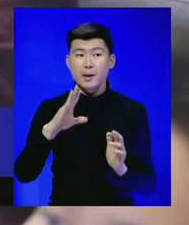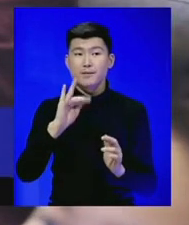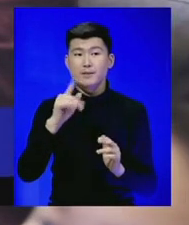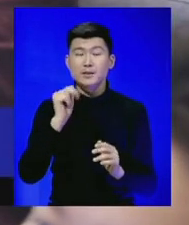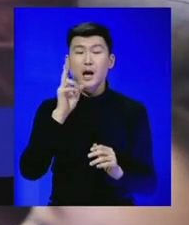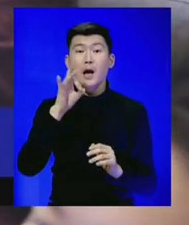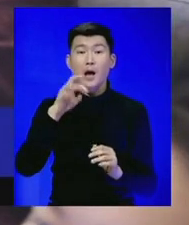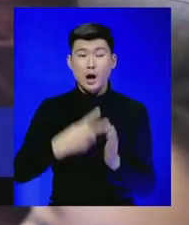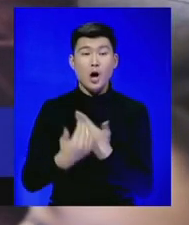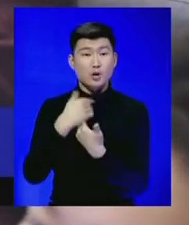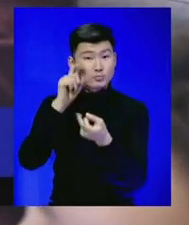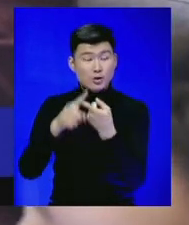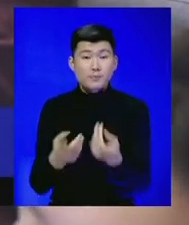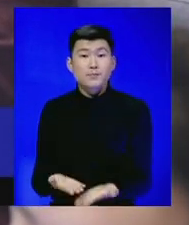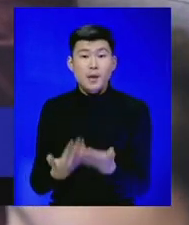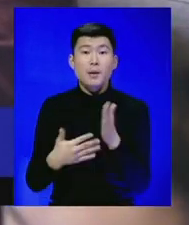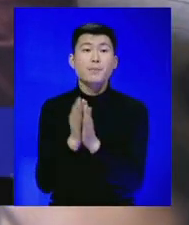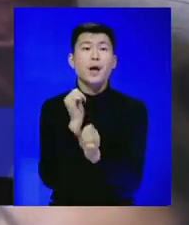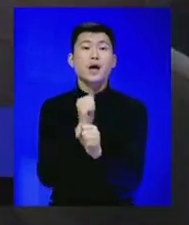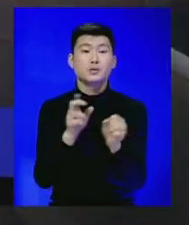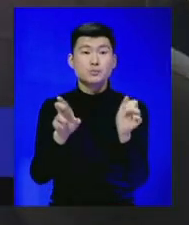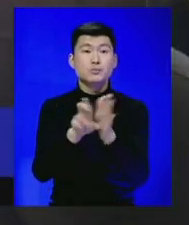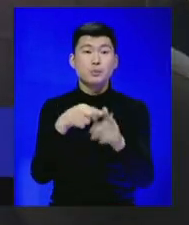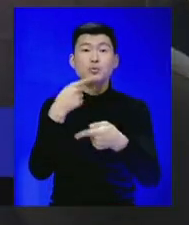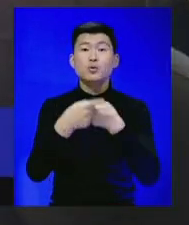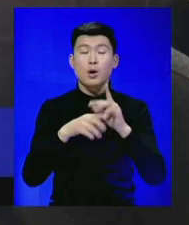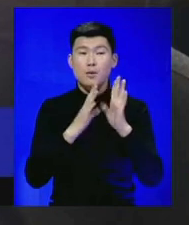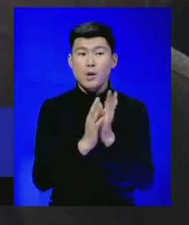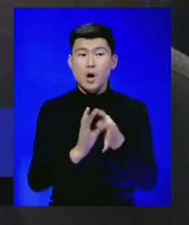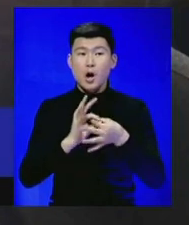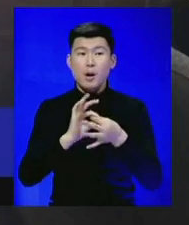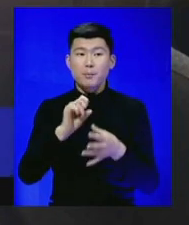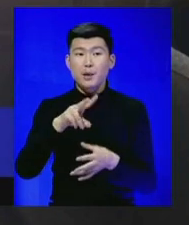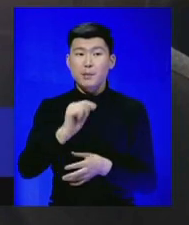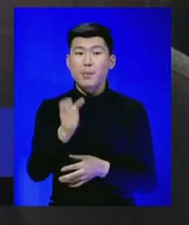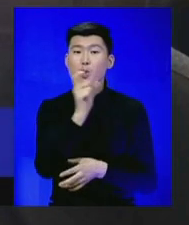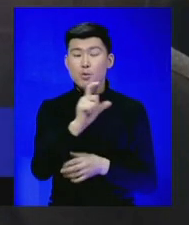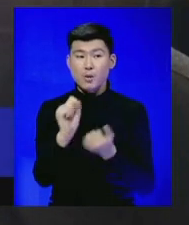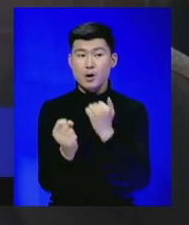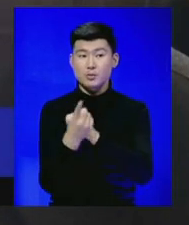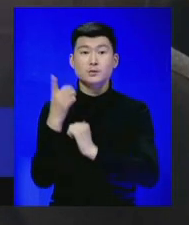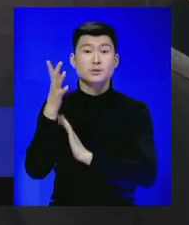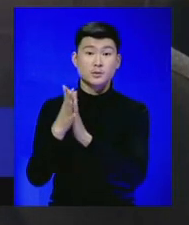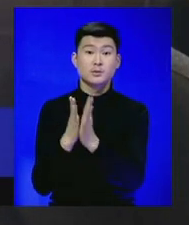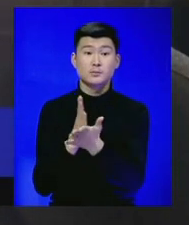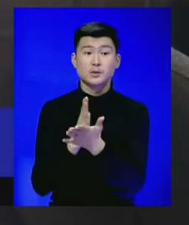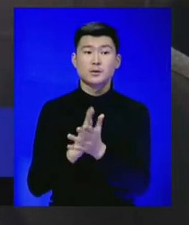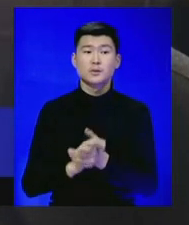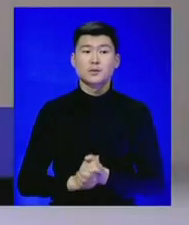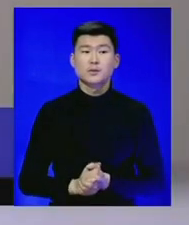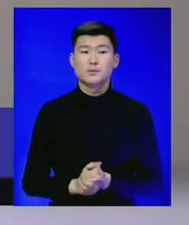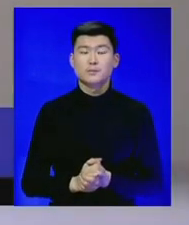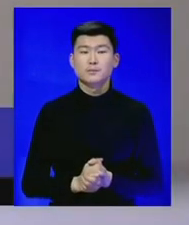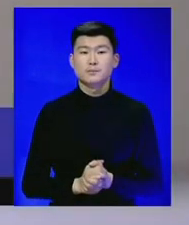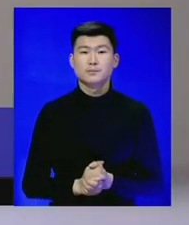картын үйлчлэгийг нэвтрүүлэхэд дэмжлэг үзүүлж хамтран ажиллах боломжтой та холбогдох албаны хүмүүс онцоллоо.